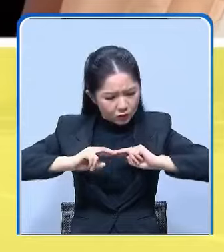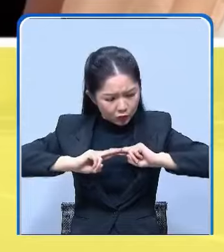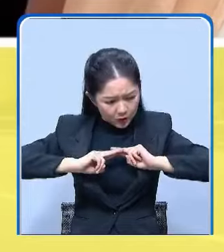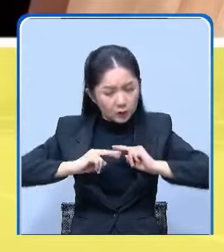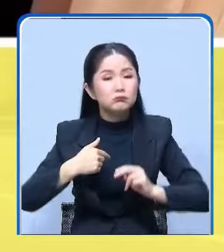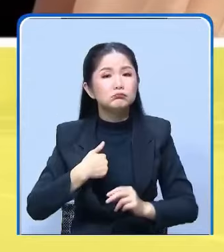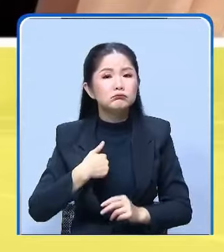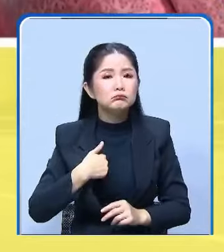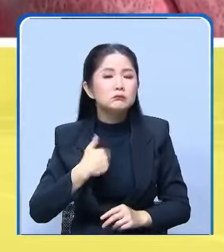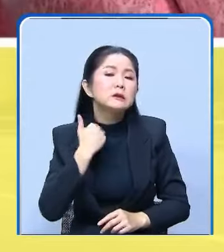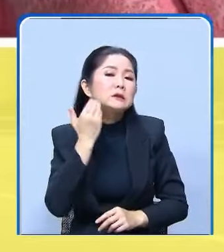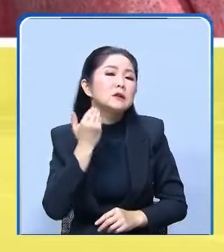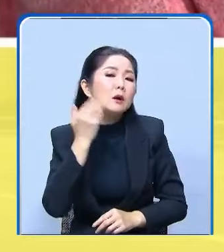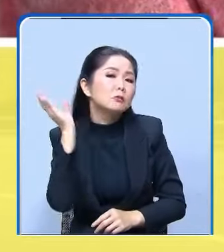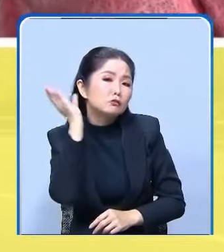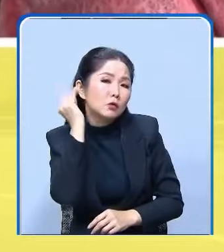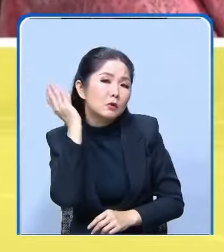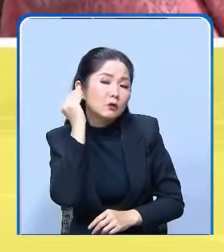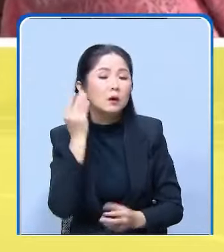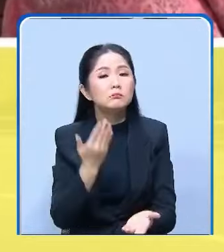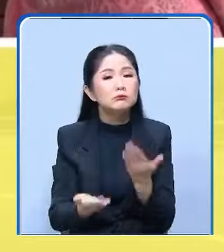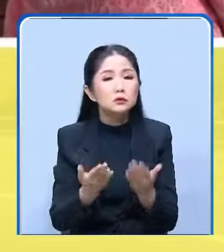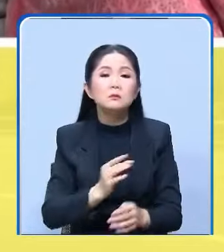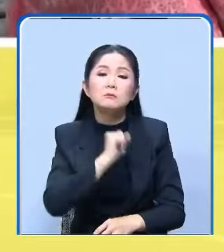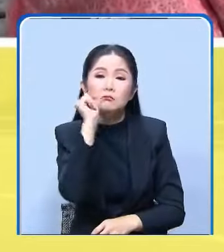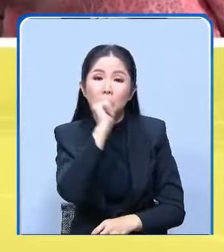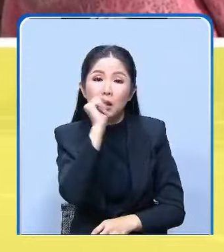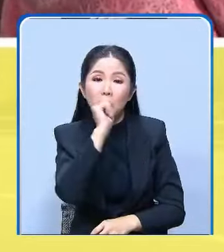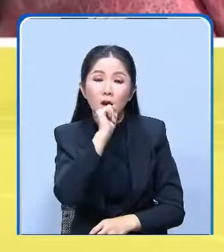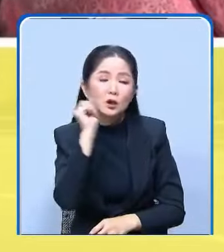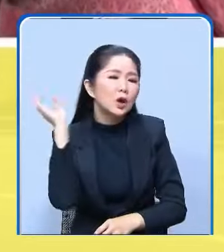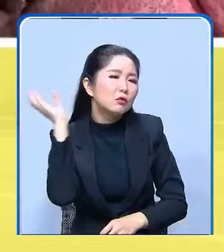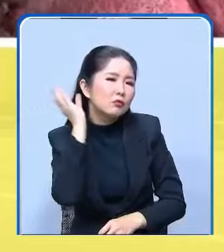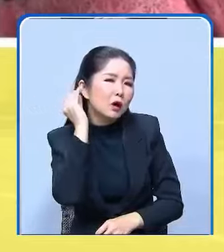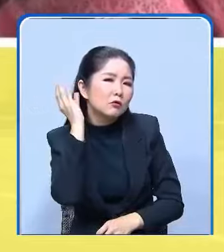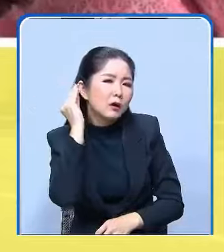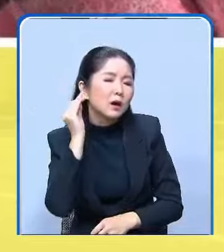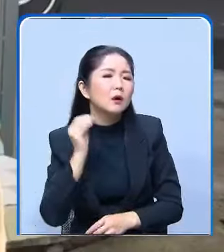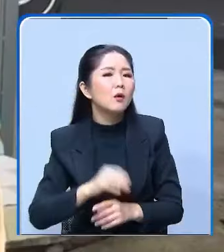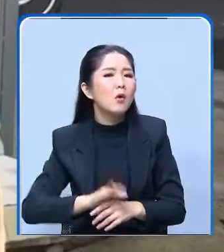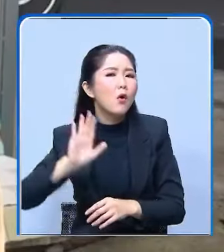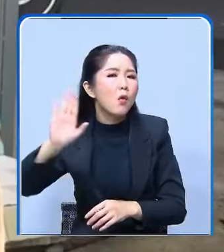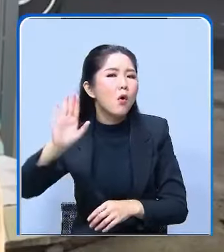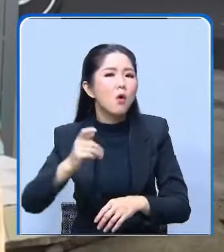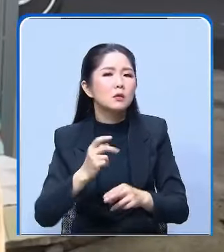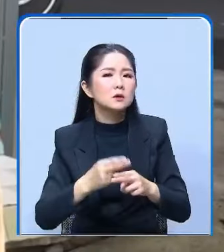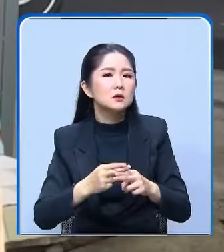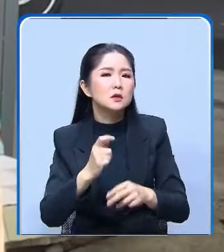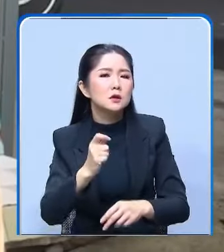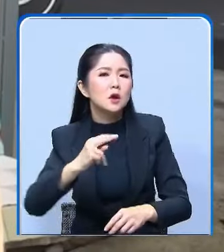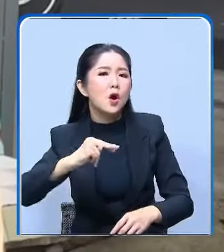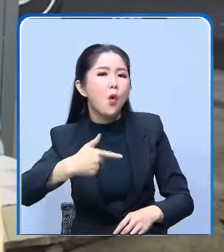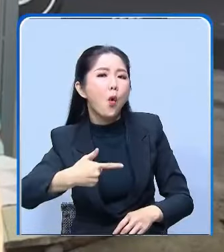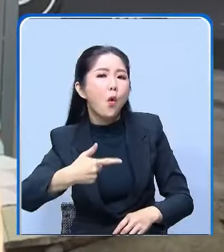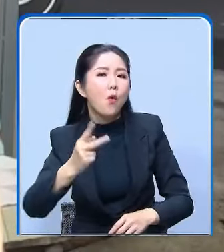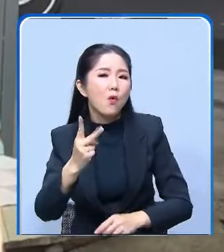งขององค์ดำแสนอ่ะจะรู้สึกว่าตัวเองมีแรงมีพลังอ่ะฮะอันนั้นคือตอนนั้นคื